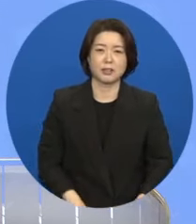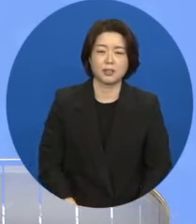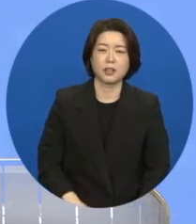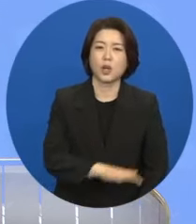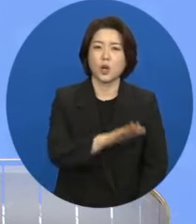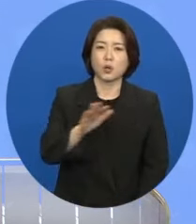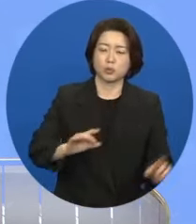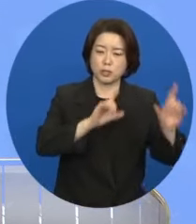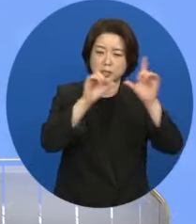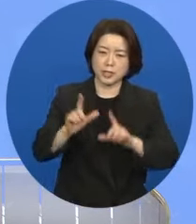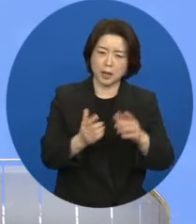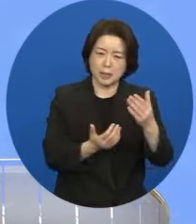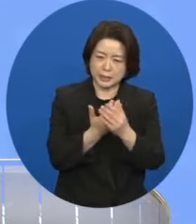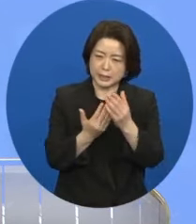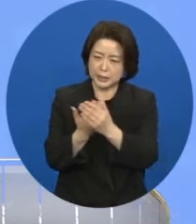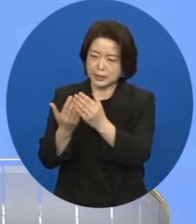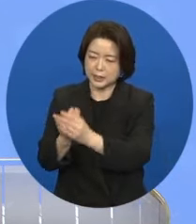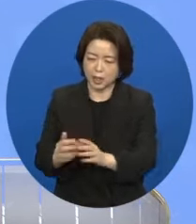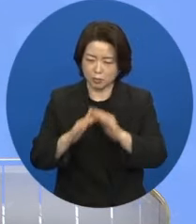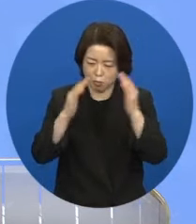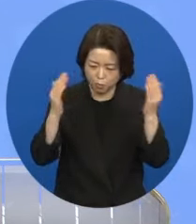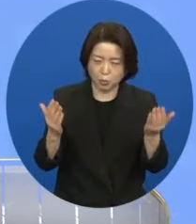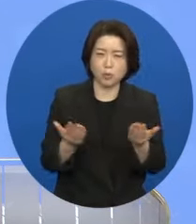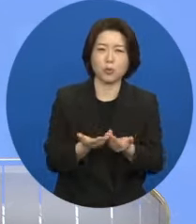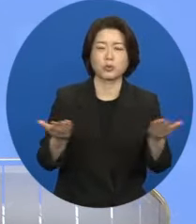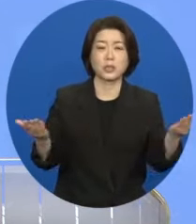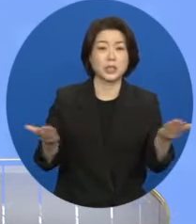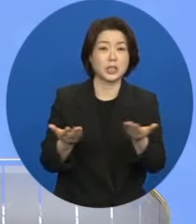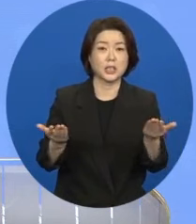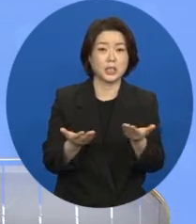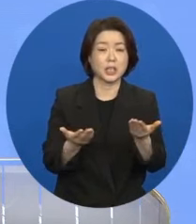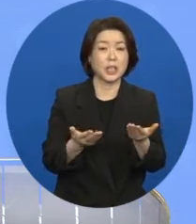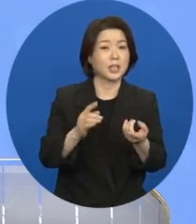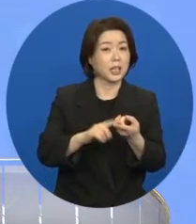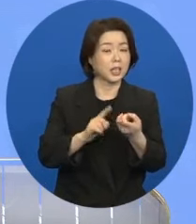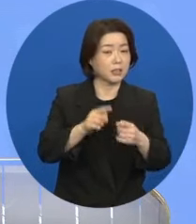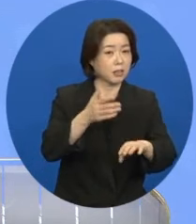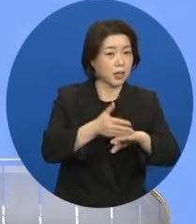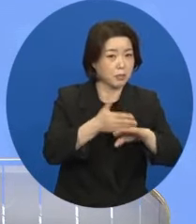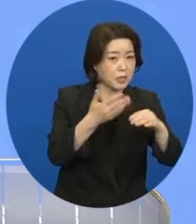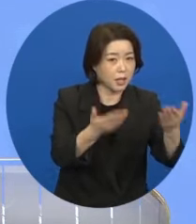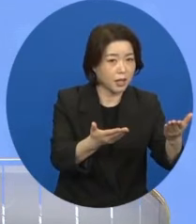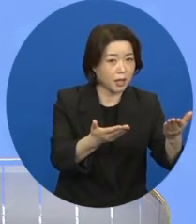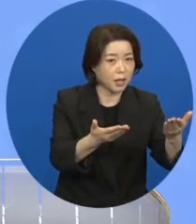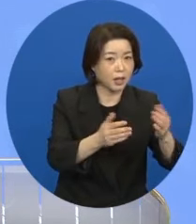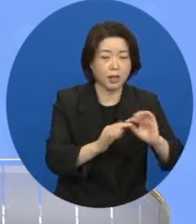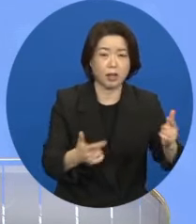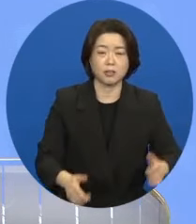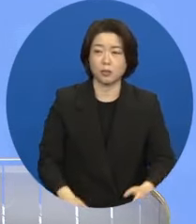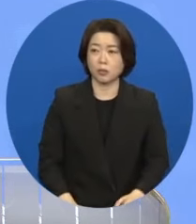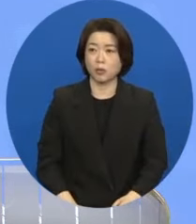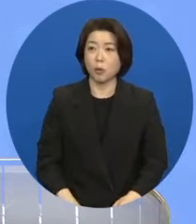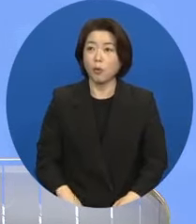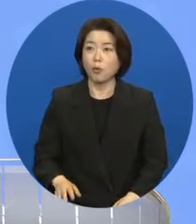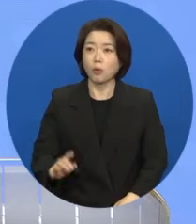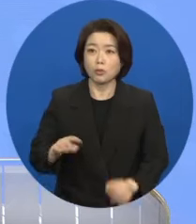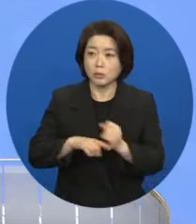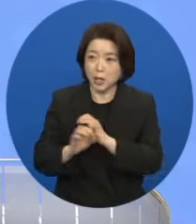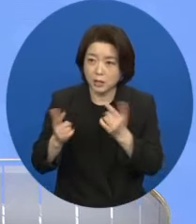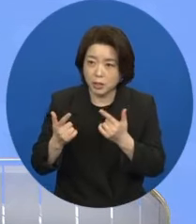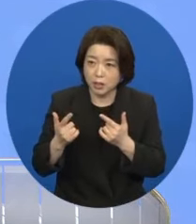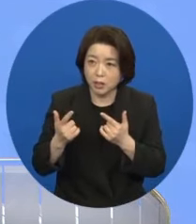우리 삶에 벌어지는 모든 사들에게 감사라는게 아닙니다 아 목사님 저는 그런 의인 줄